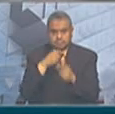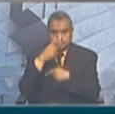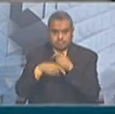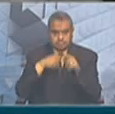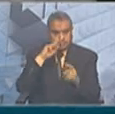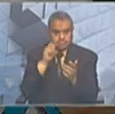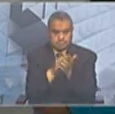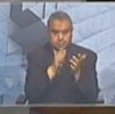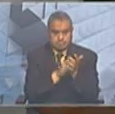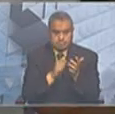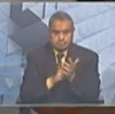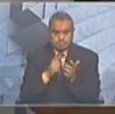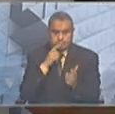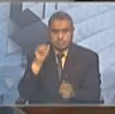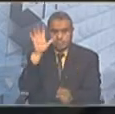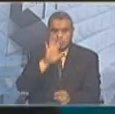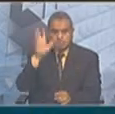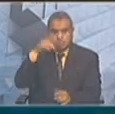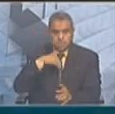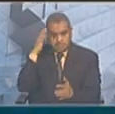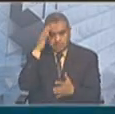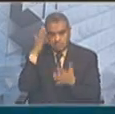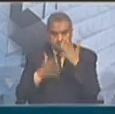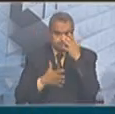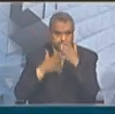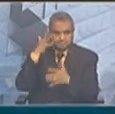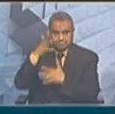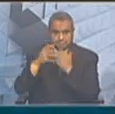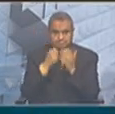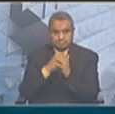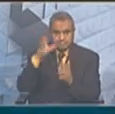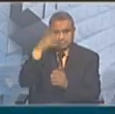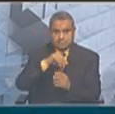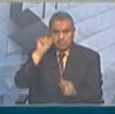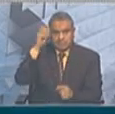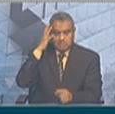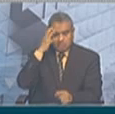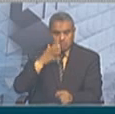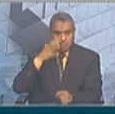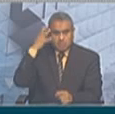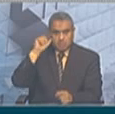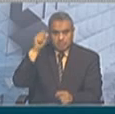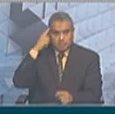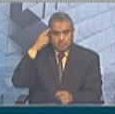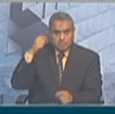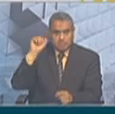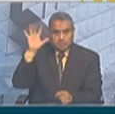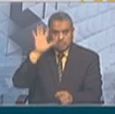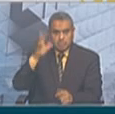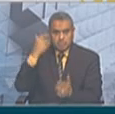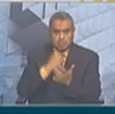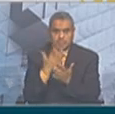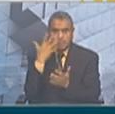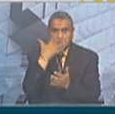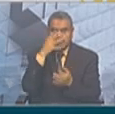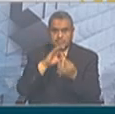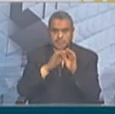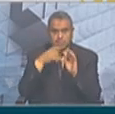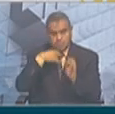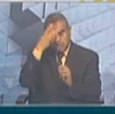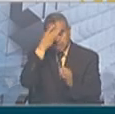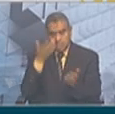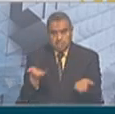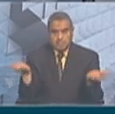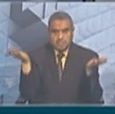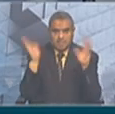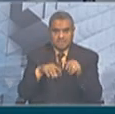أوروبا تعكس قلقا متزايدا، فالقارة العجوز سجلت أكثر من 5,000,000 إصابة. وفي